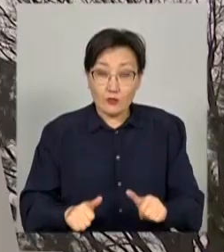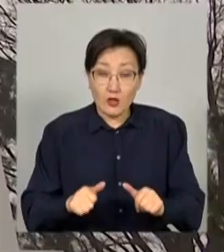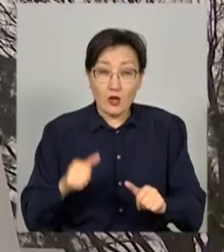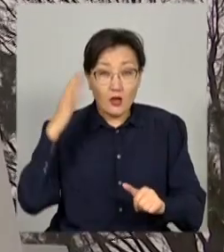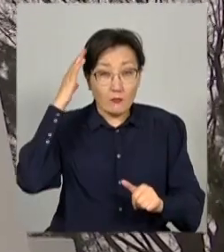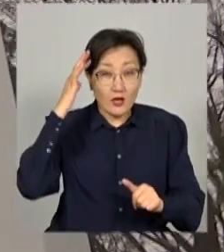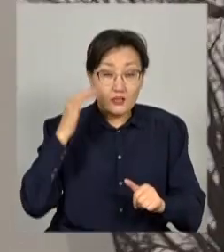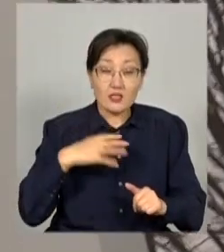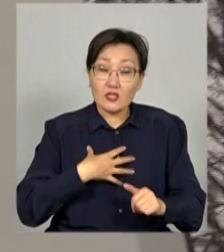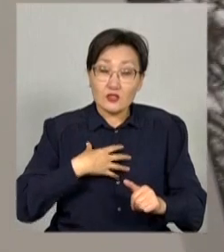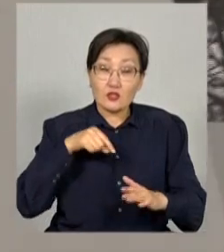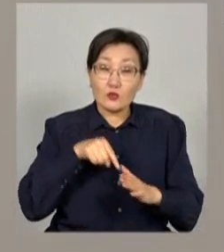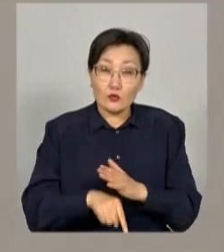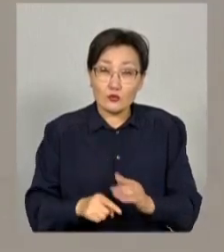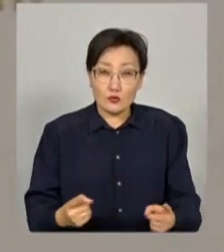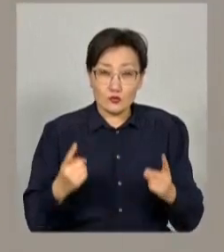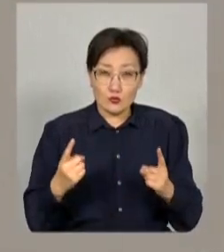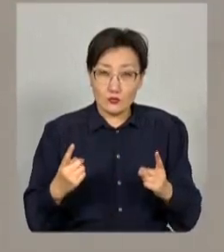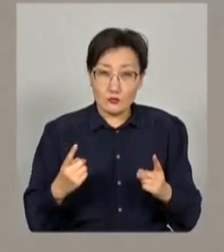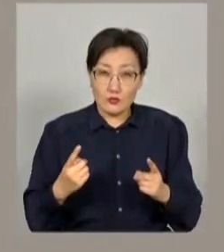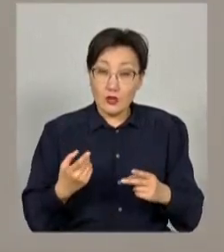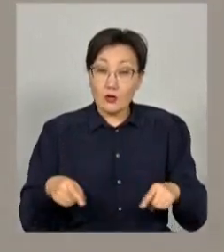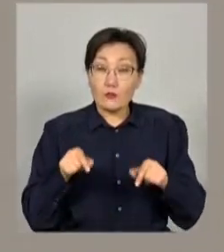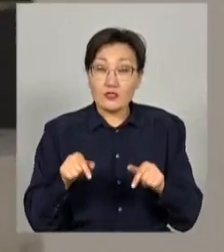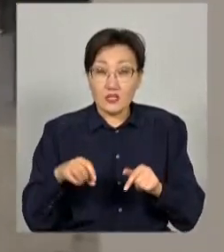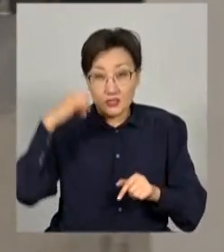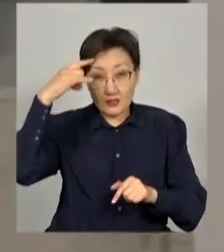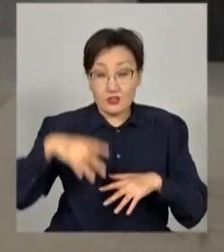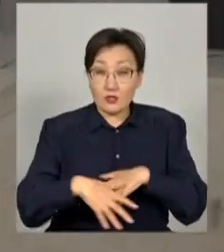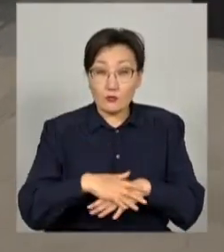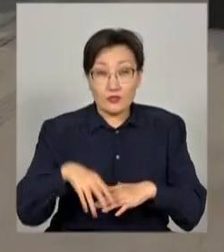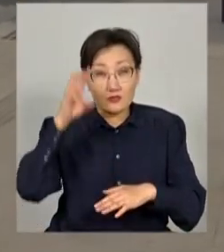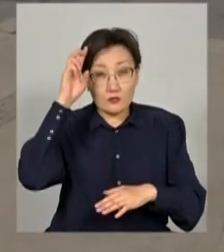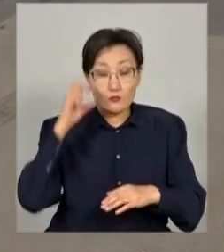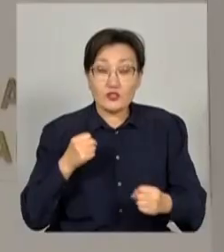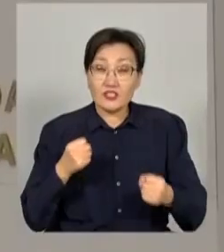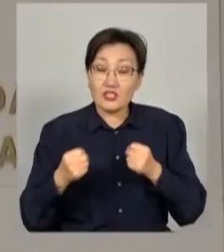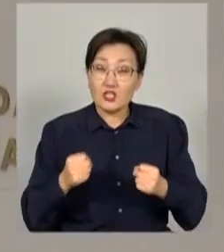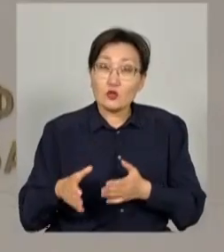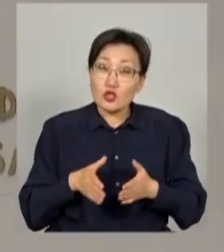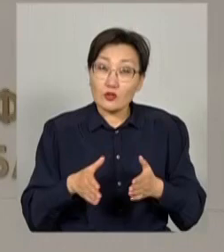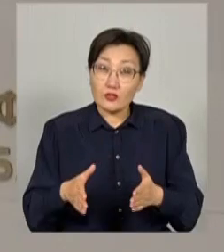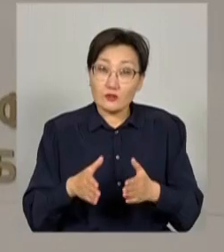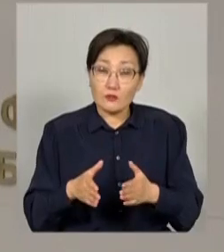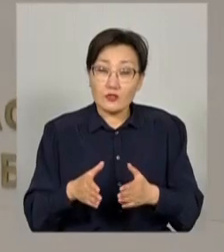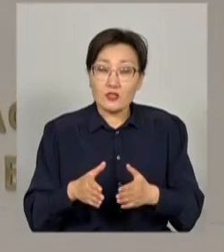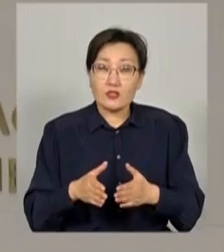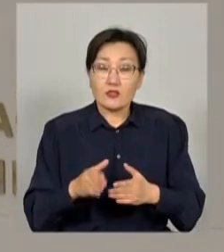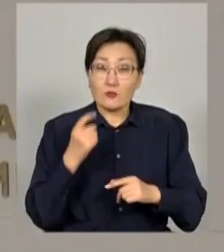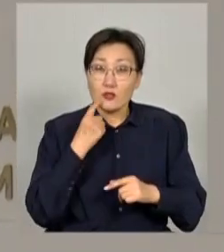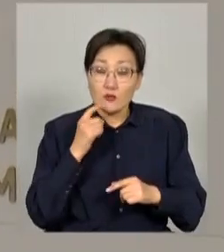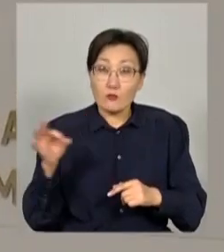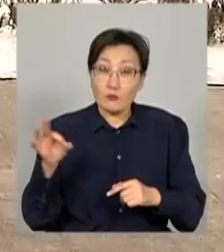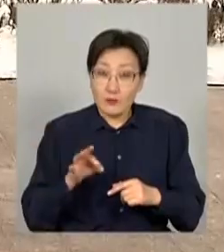терең, маңызы өте зор. Мұнда қазақ елінің мемлекеттігін нығайту жолындағы қилы кезеңдер